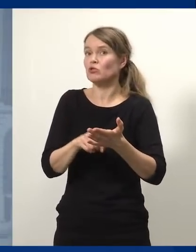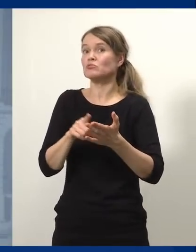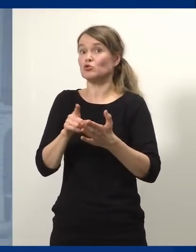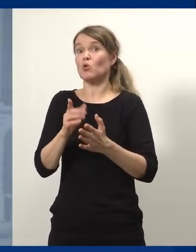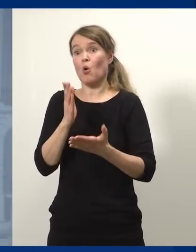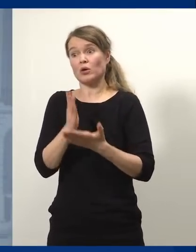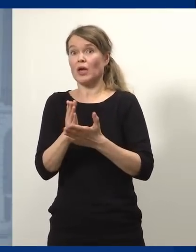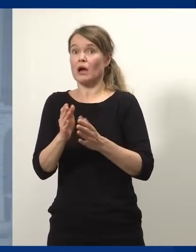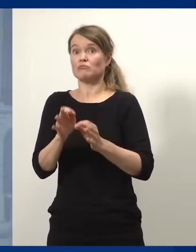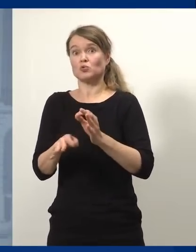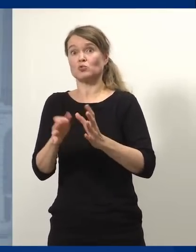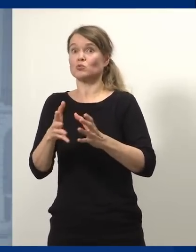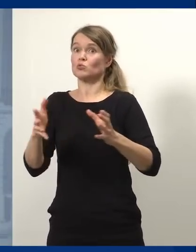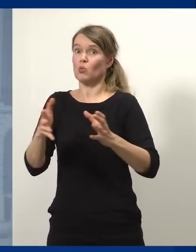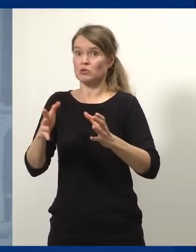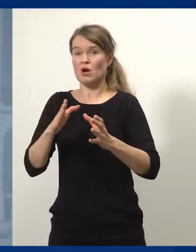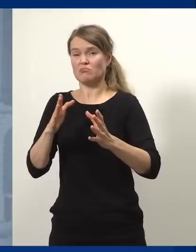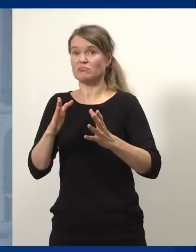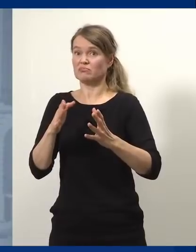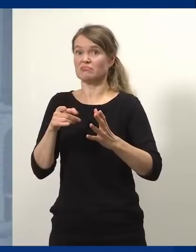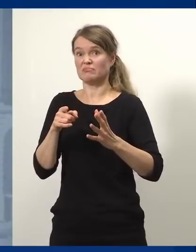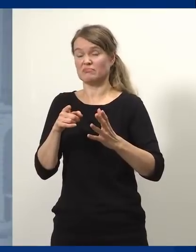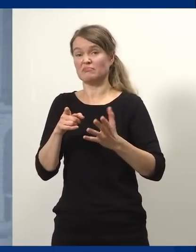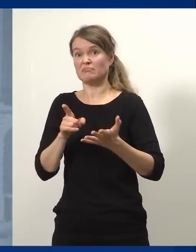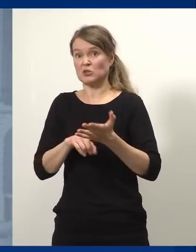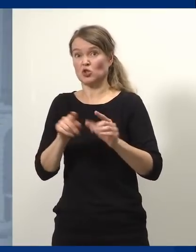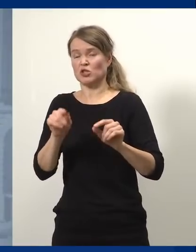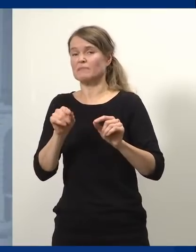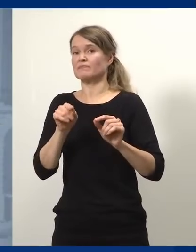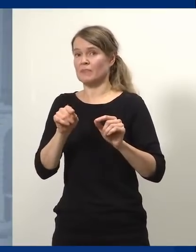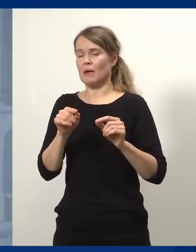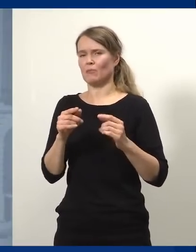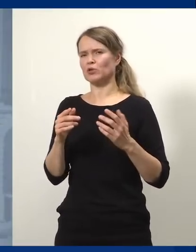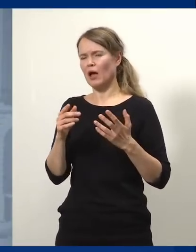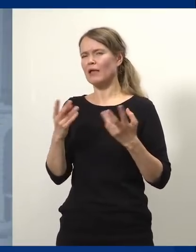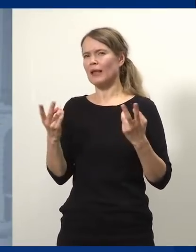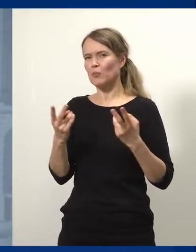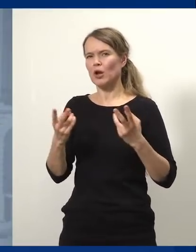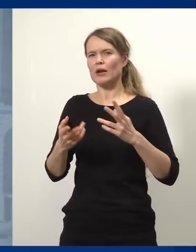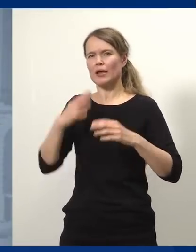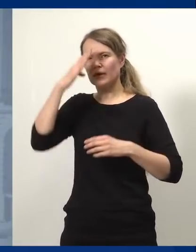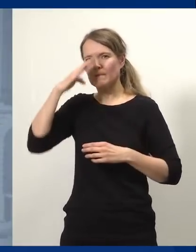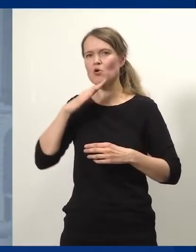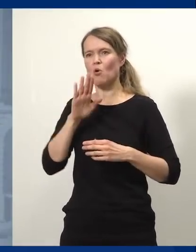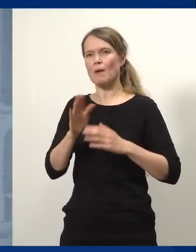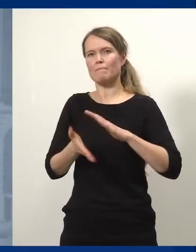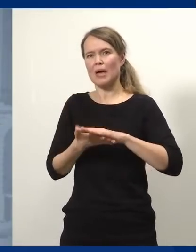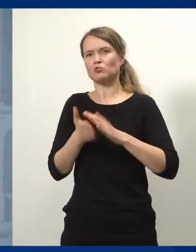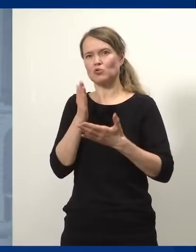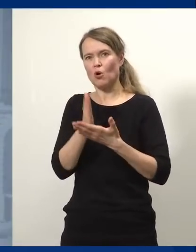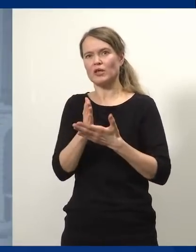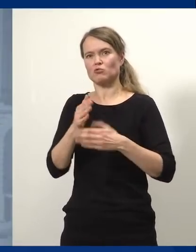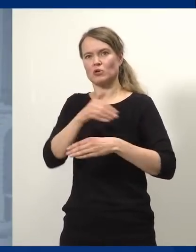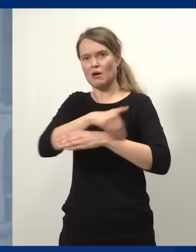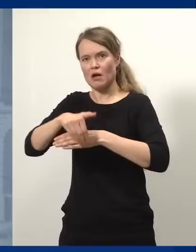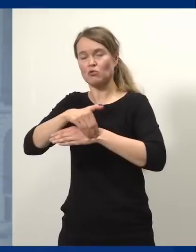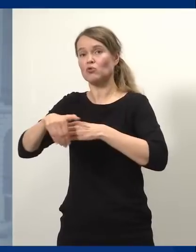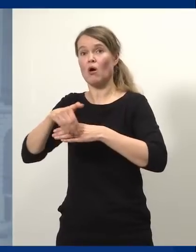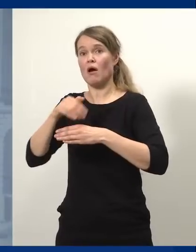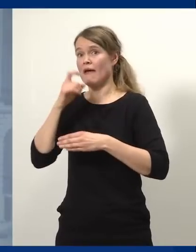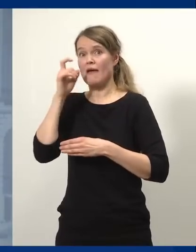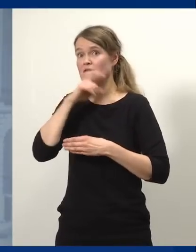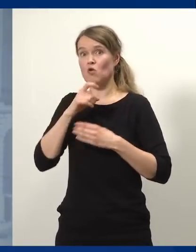täyty, niin näitä pykäliä, siis ihmisten perusoikeuksien rajoittamista, ei voida pitää voimassa. Tämä on tärkeää